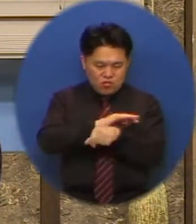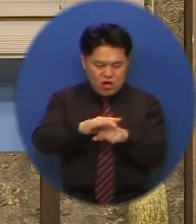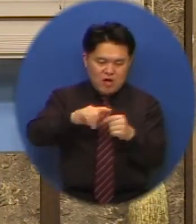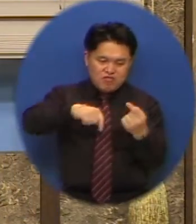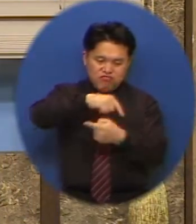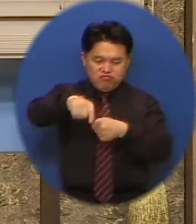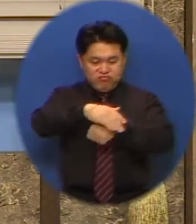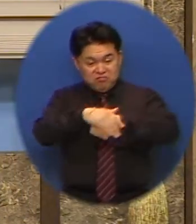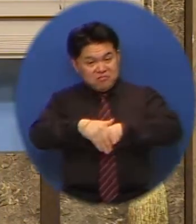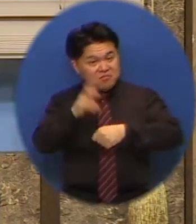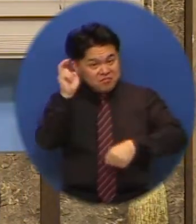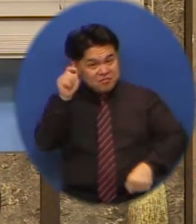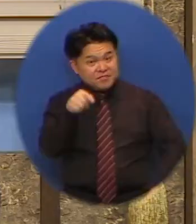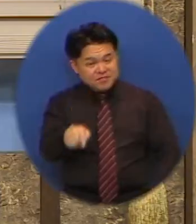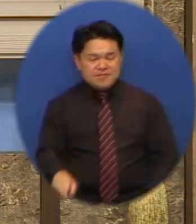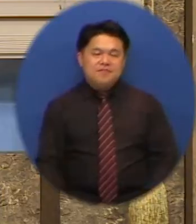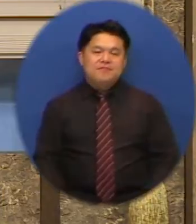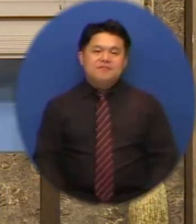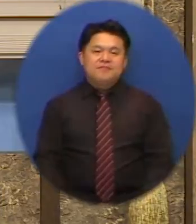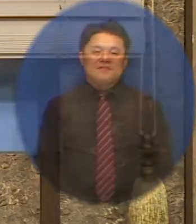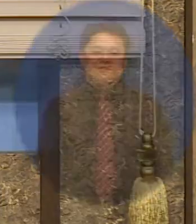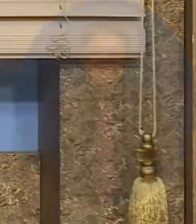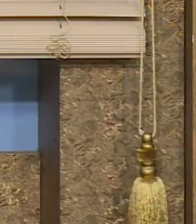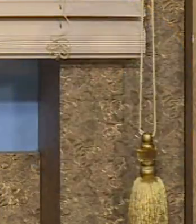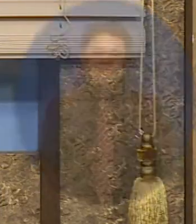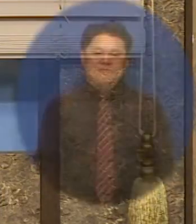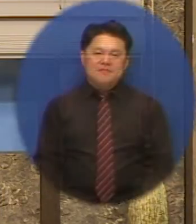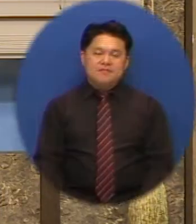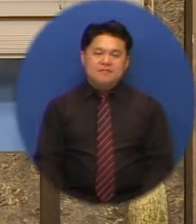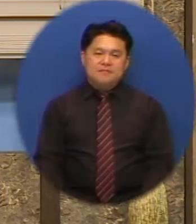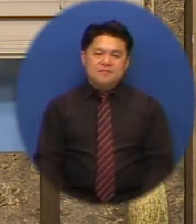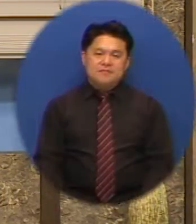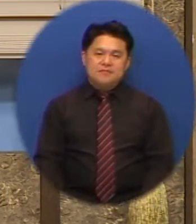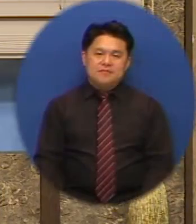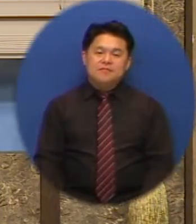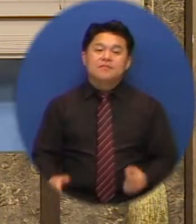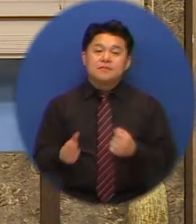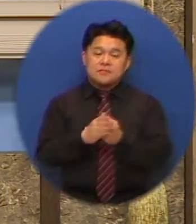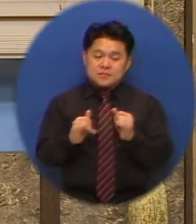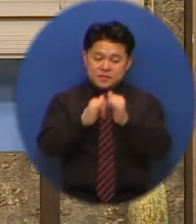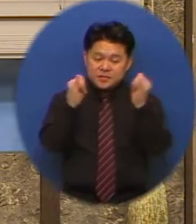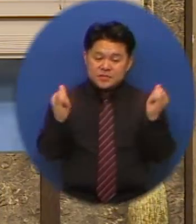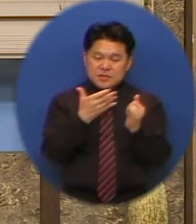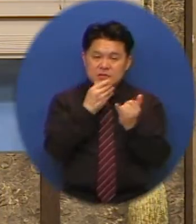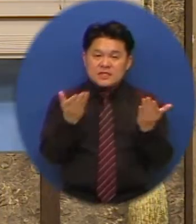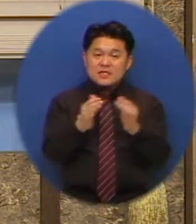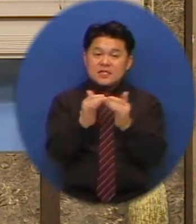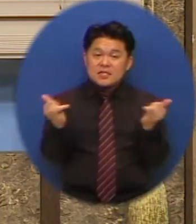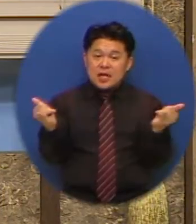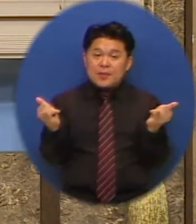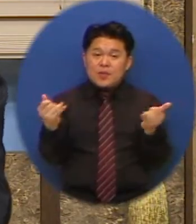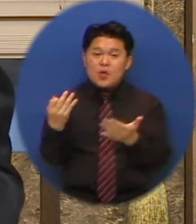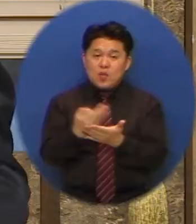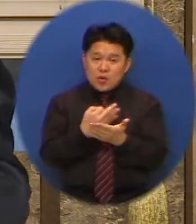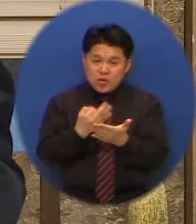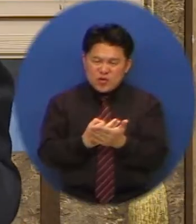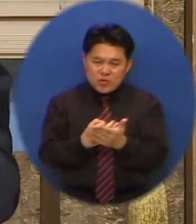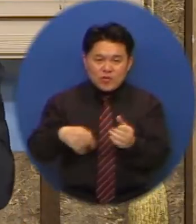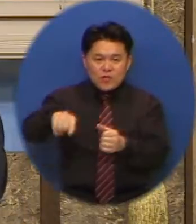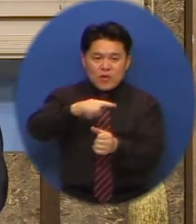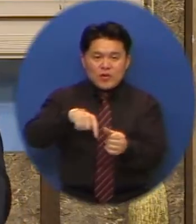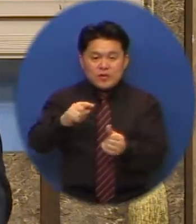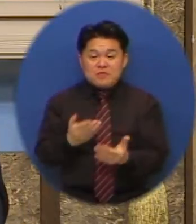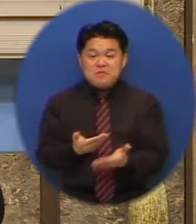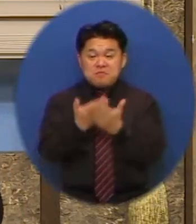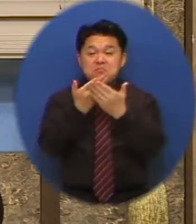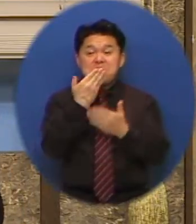잘 운영이 되겠죠. 그러니까 또 하나 이제 사회복지 종사자, 네. 사회복지사, 종사자에 대한